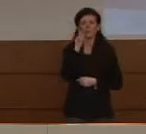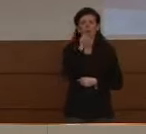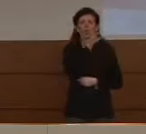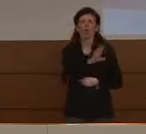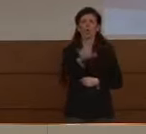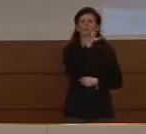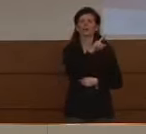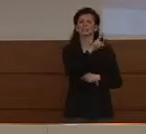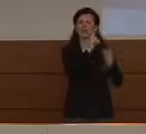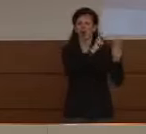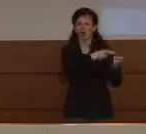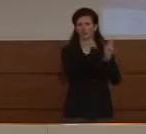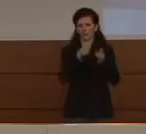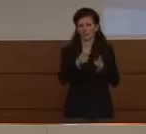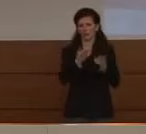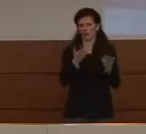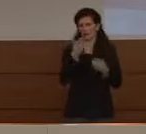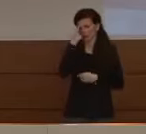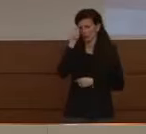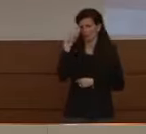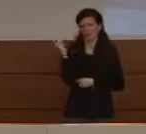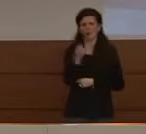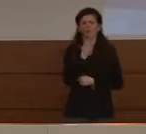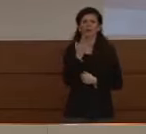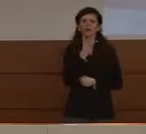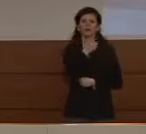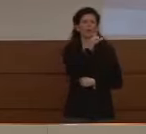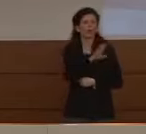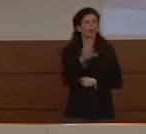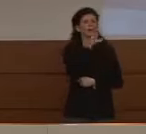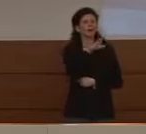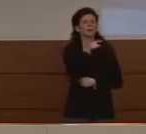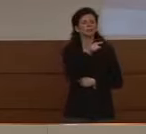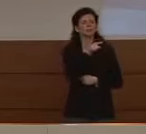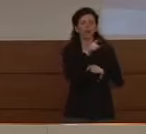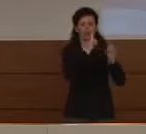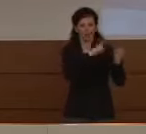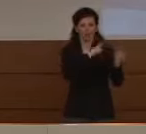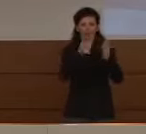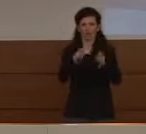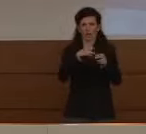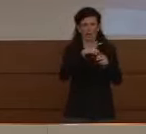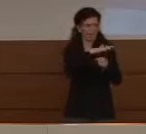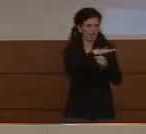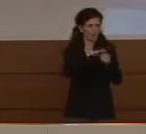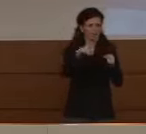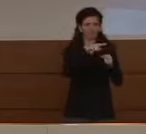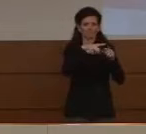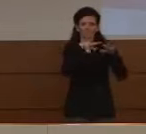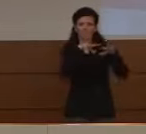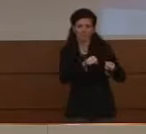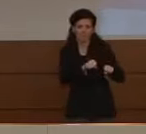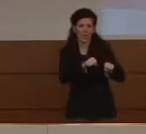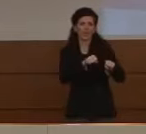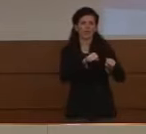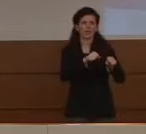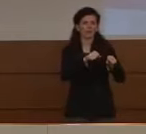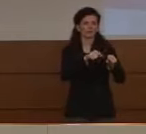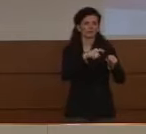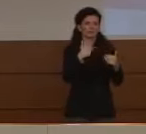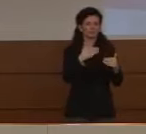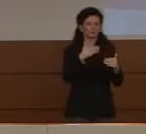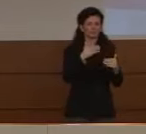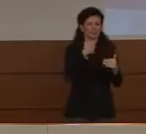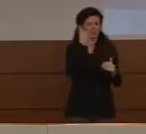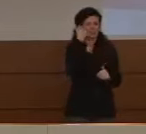sappiamo tutti quanti sono veramente molto impegnati sono al limite ma